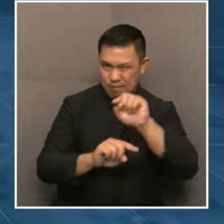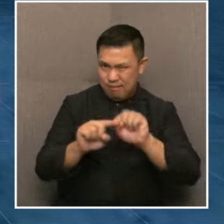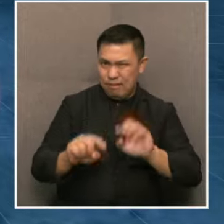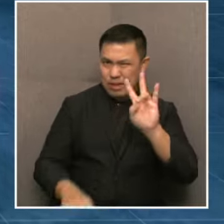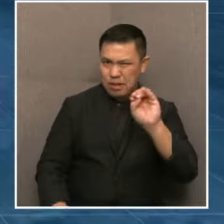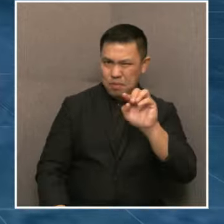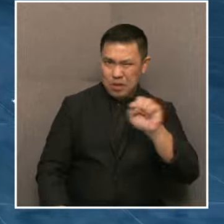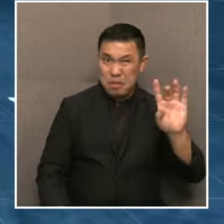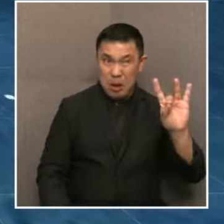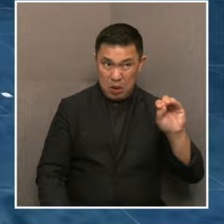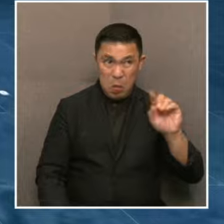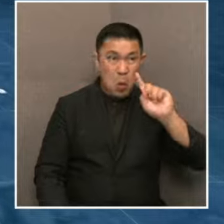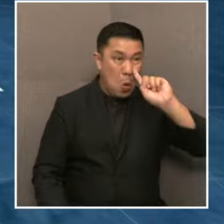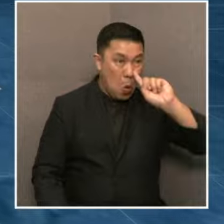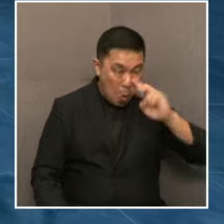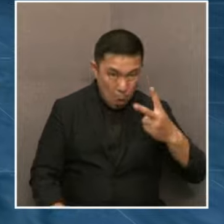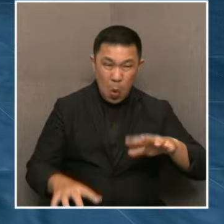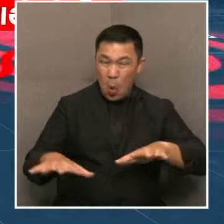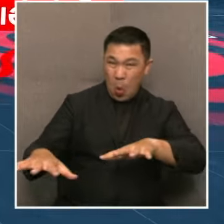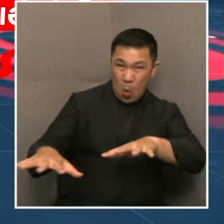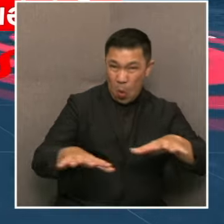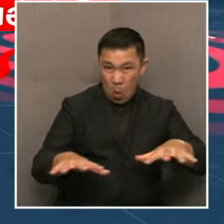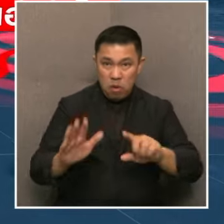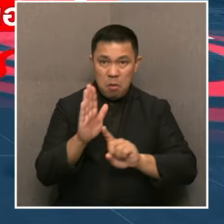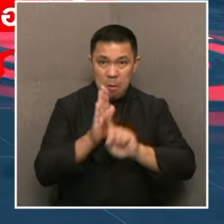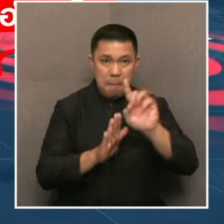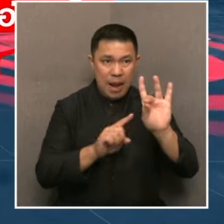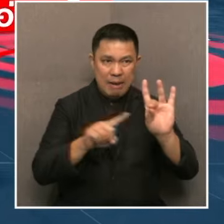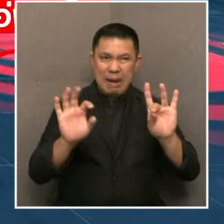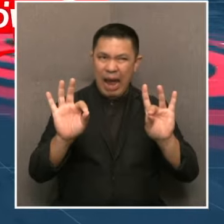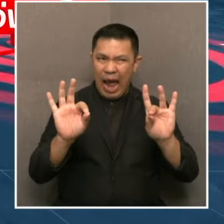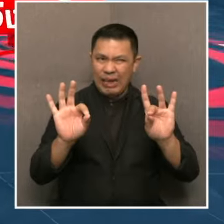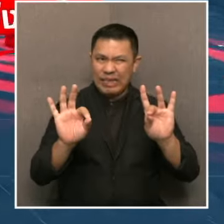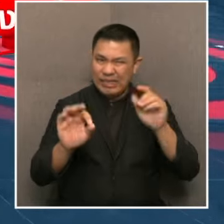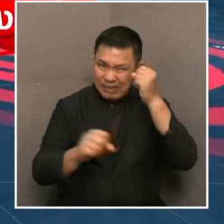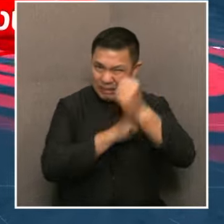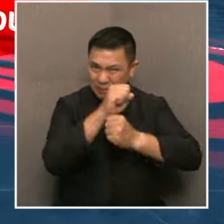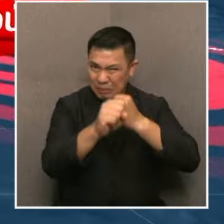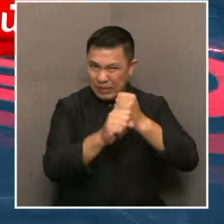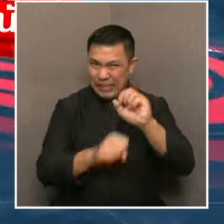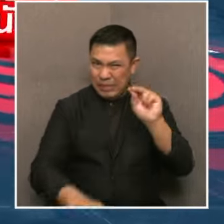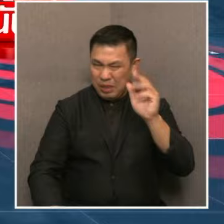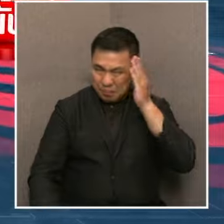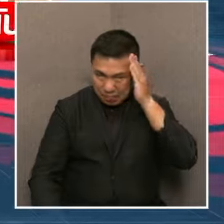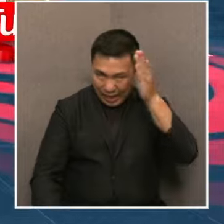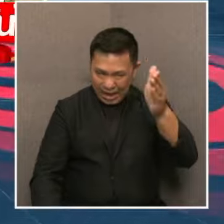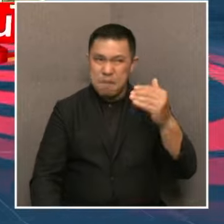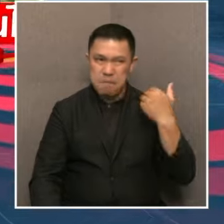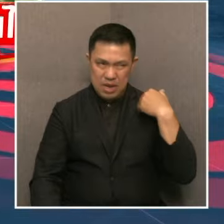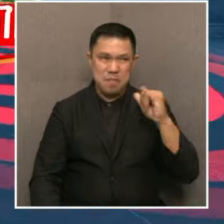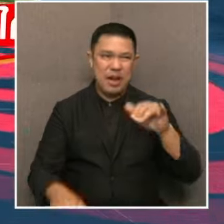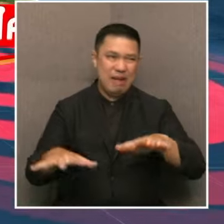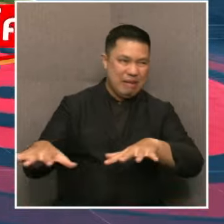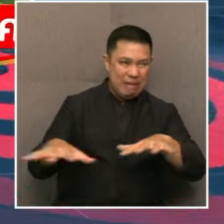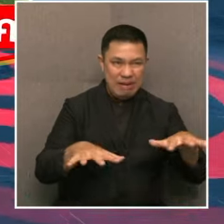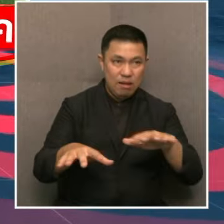นะคะที่จะเกิดแผ่นดินไหวขนาดใหญ่ระดับ 8-9ภายในอีก 30ปีข้างหน้าค่ะสำหรับประกาศ